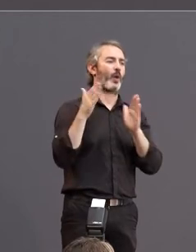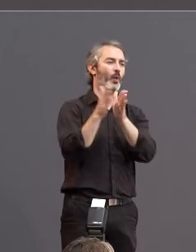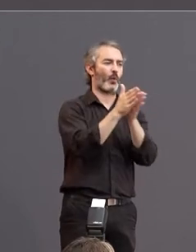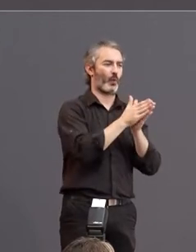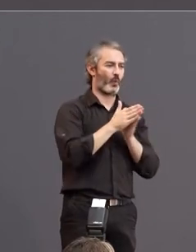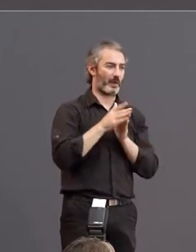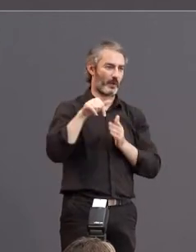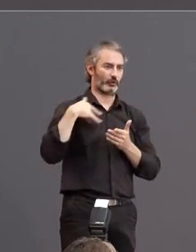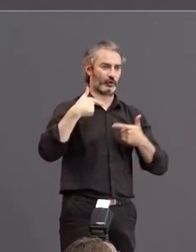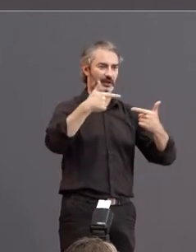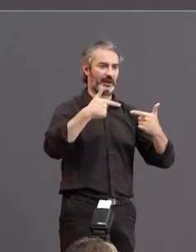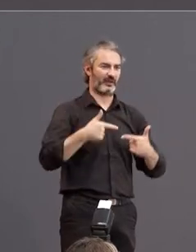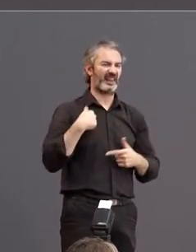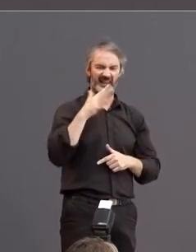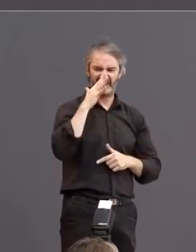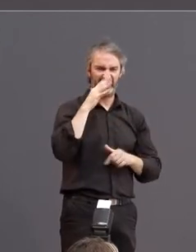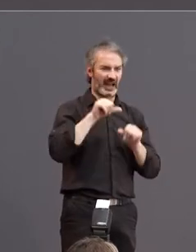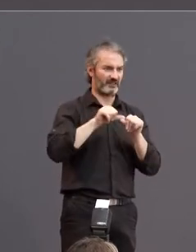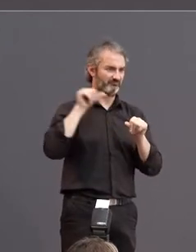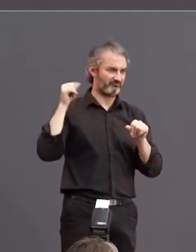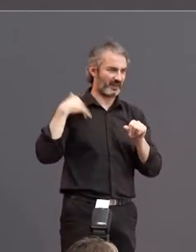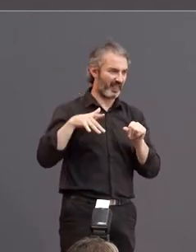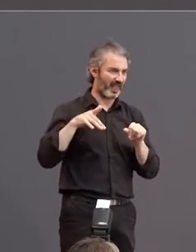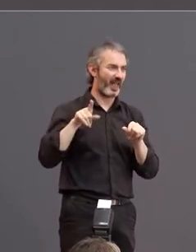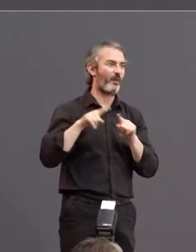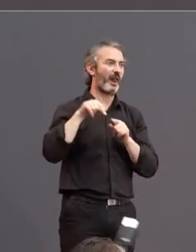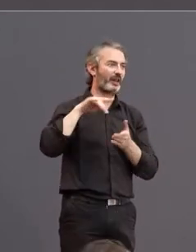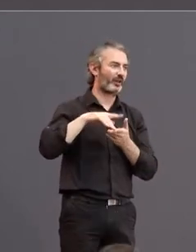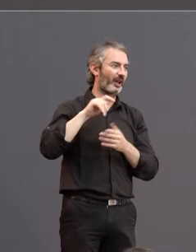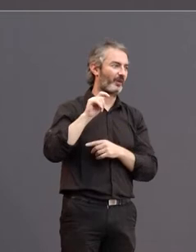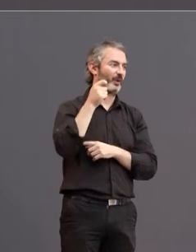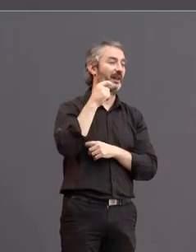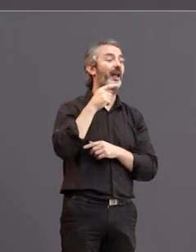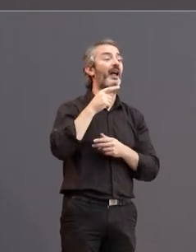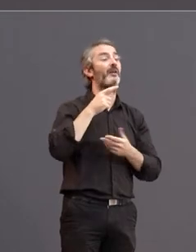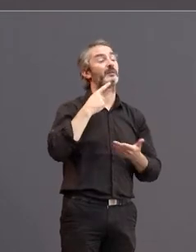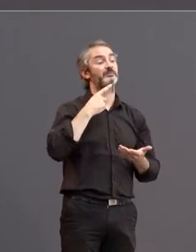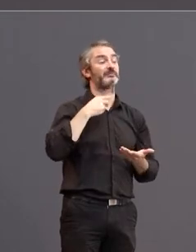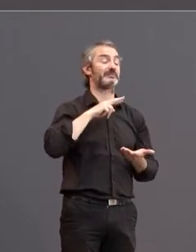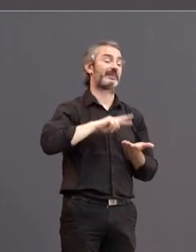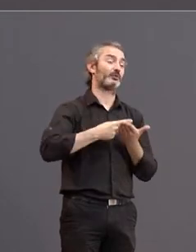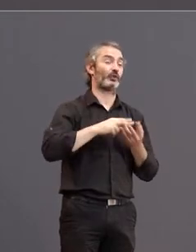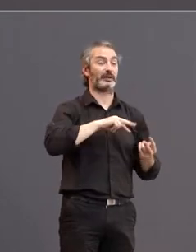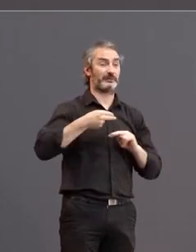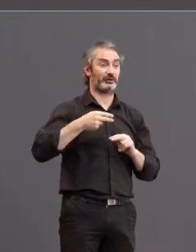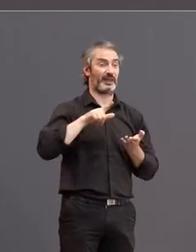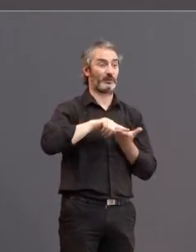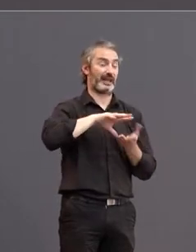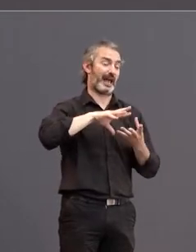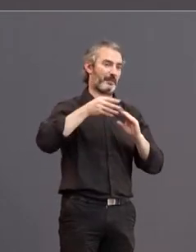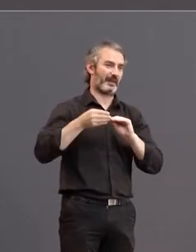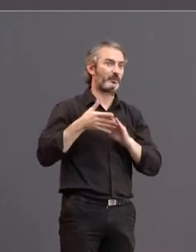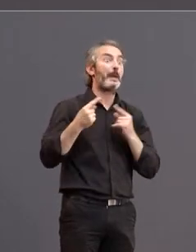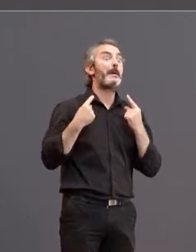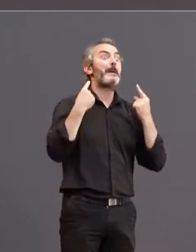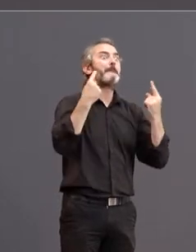també es graduen avui. Després de 5 anys, sent els conillets d'Índies del doble grau en traducció, interpretació i llengües aplicades, ens graduem, perquè clar, som la